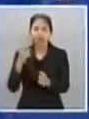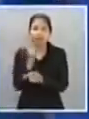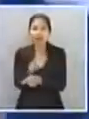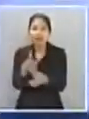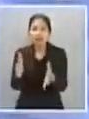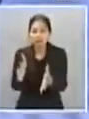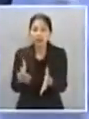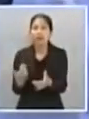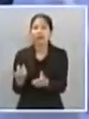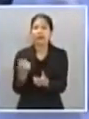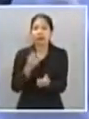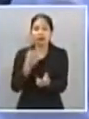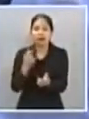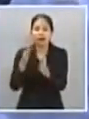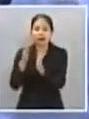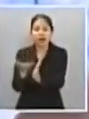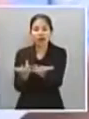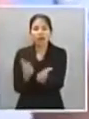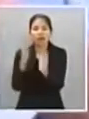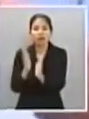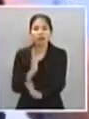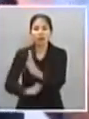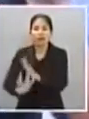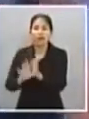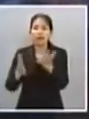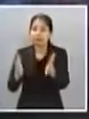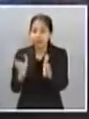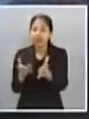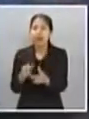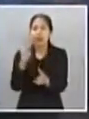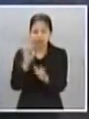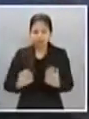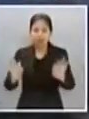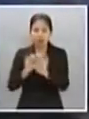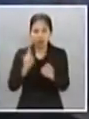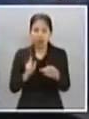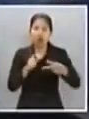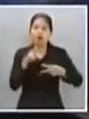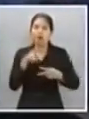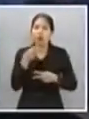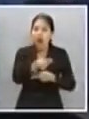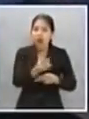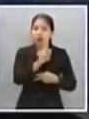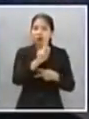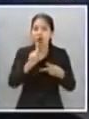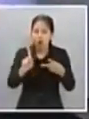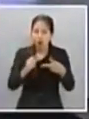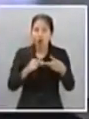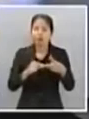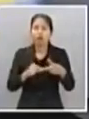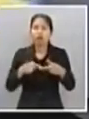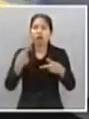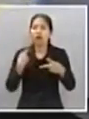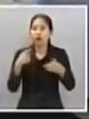นเงินทุนแก่โครงการอบรมพัฒนาทักษะคนพิการและนำไปใช้เป็นเงินกู้ปลอดดอกเบี้ยเพื่อช่วยเหลือคนพิการนี่ระบุ